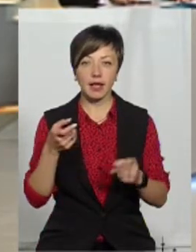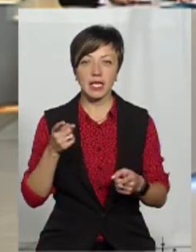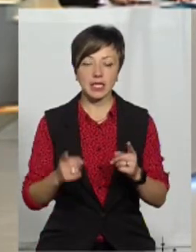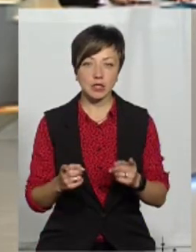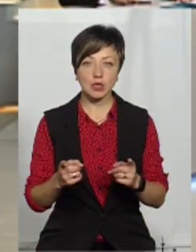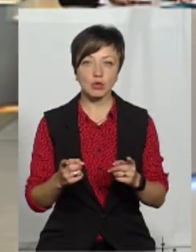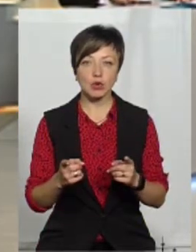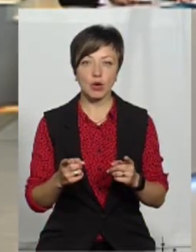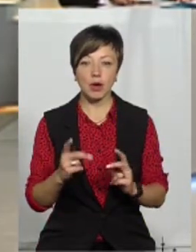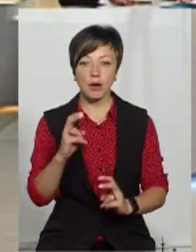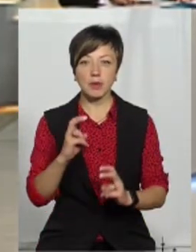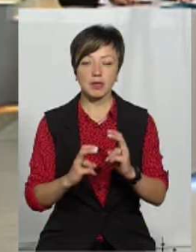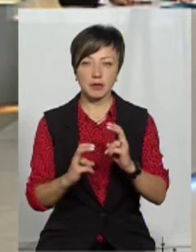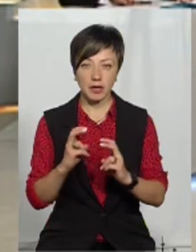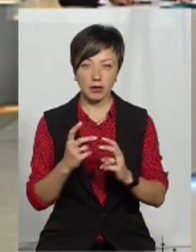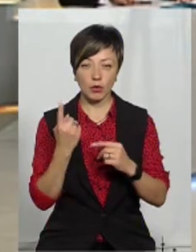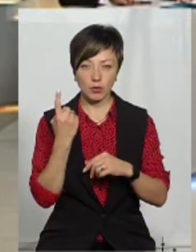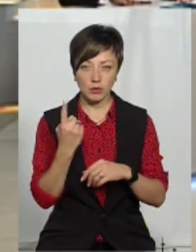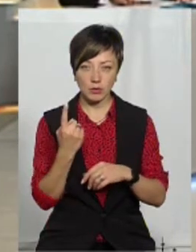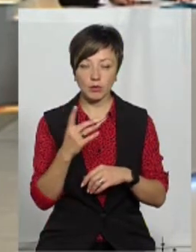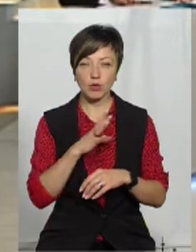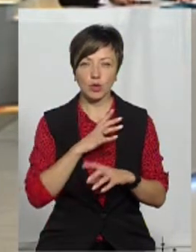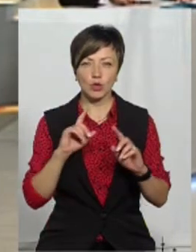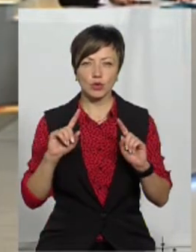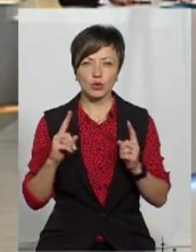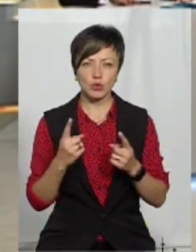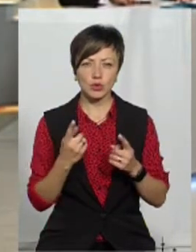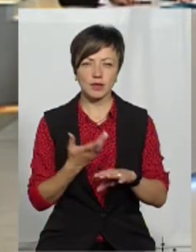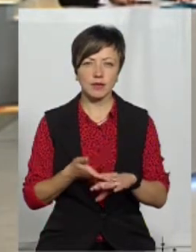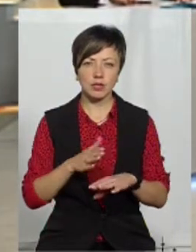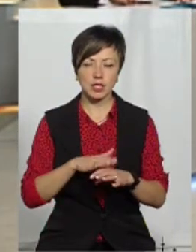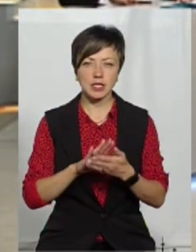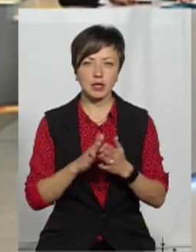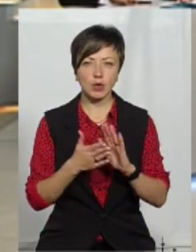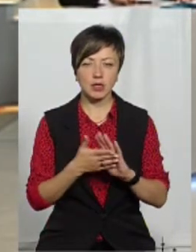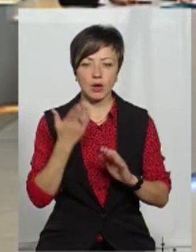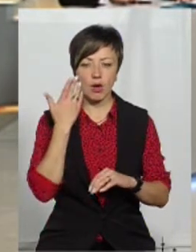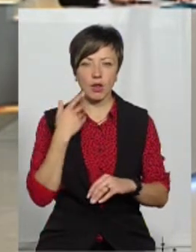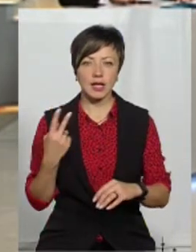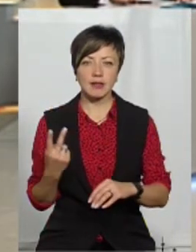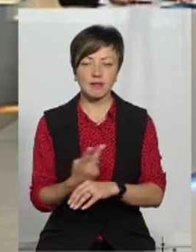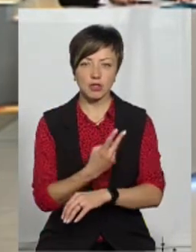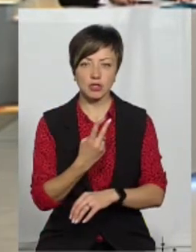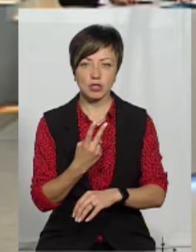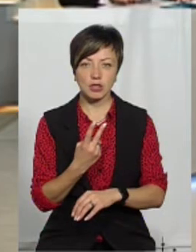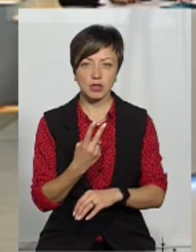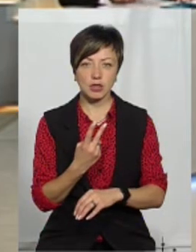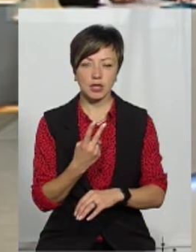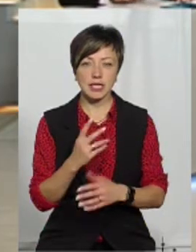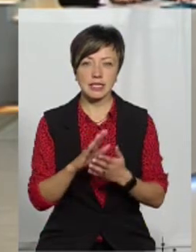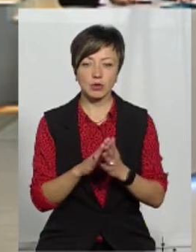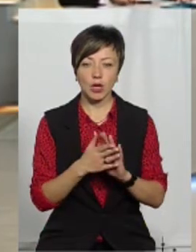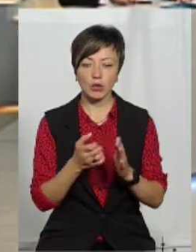дійсно підприємство «Ламка Агро», можливо, ви чули, була дуже резонансна ситуація, коли двічі ситуація доходила майже